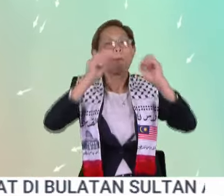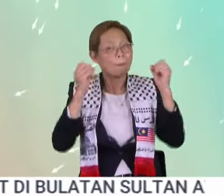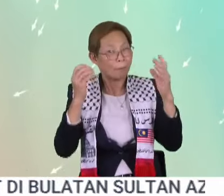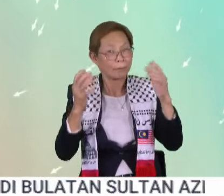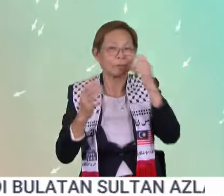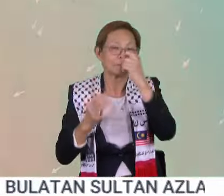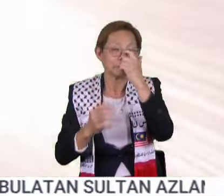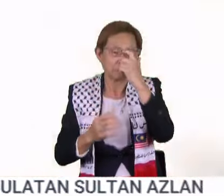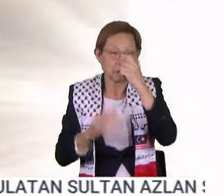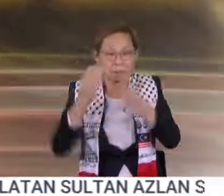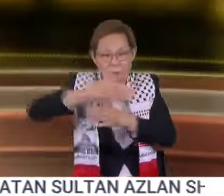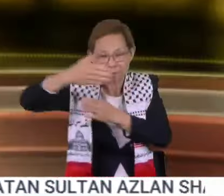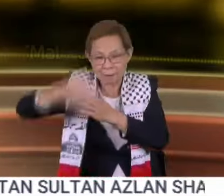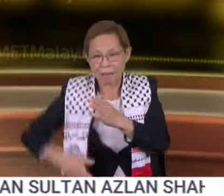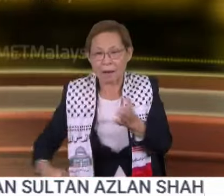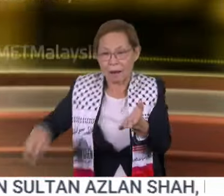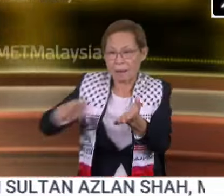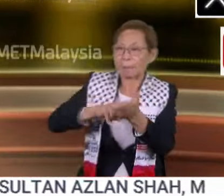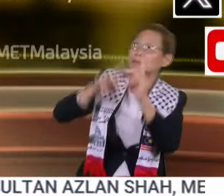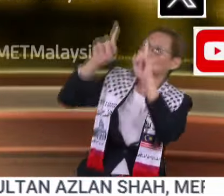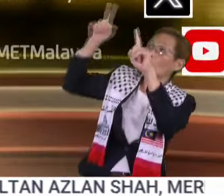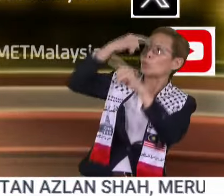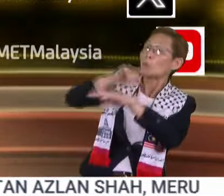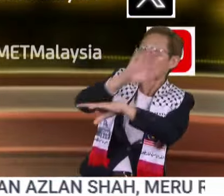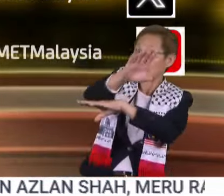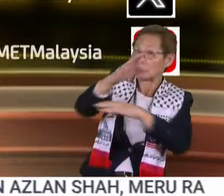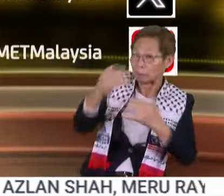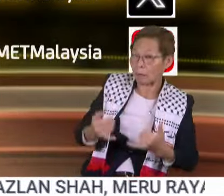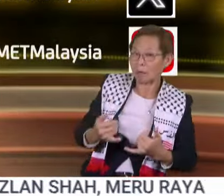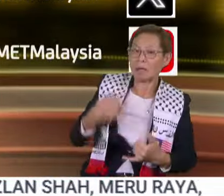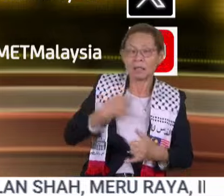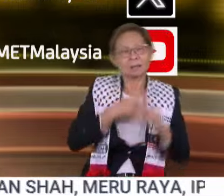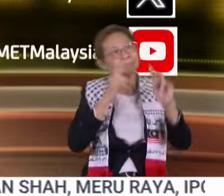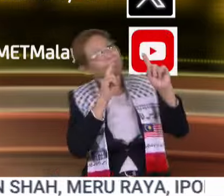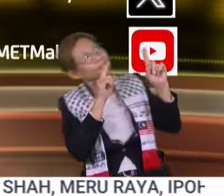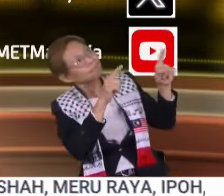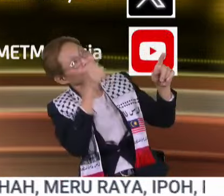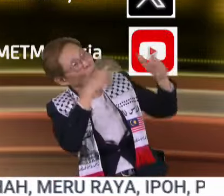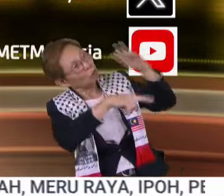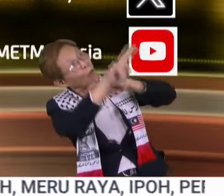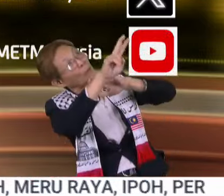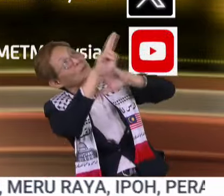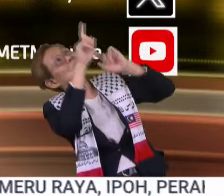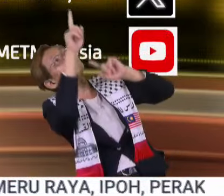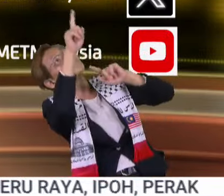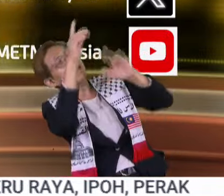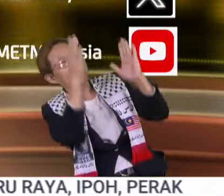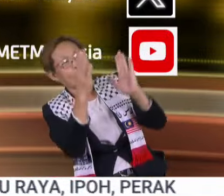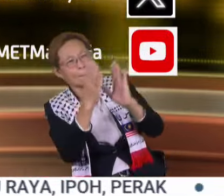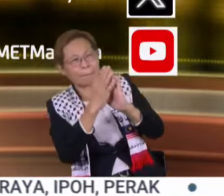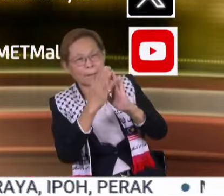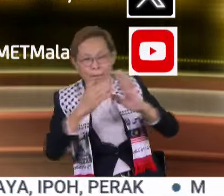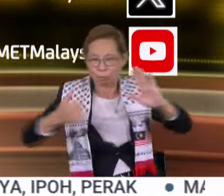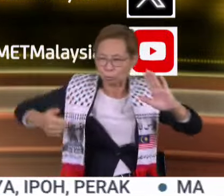secukupnya. Baiklah, sekian sahaja laporan cuaca untuk petang ini. Sekarang kita lihat ramalan cuaca bagi